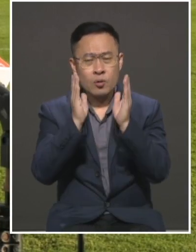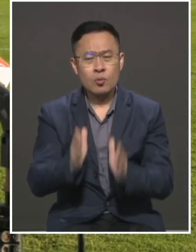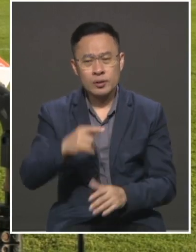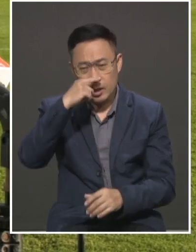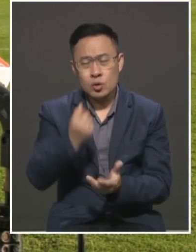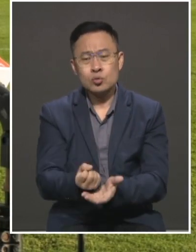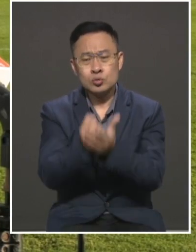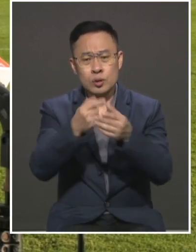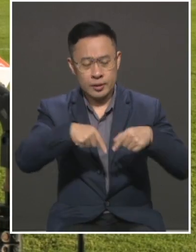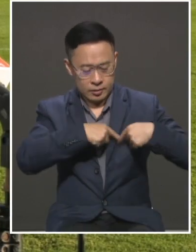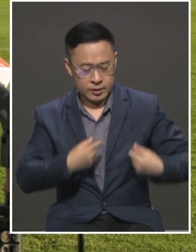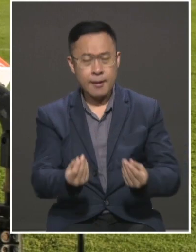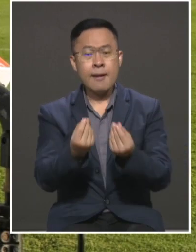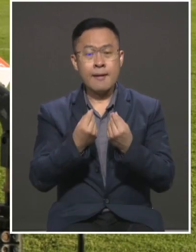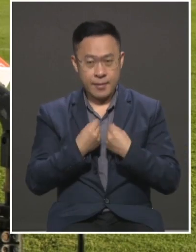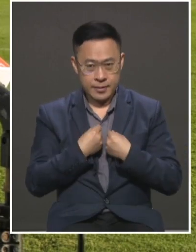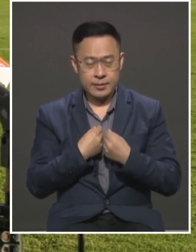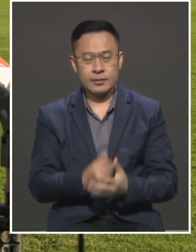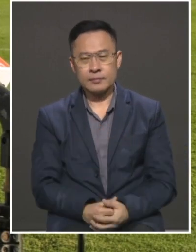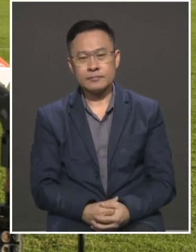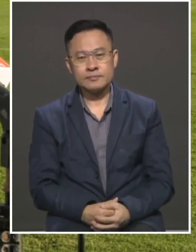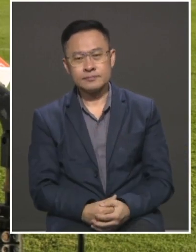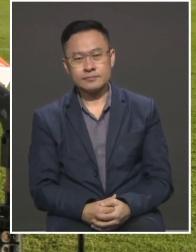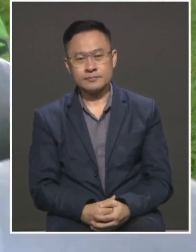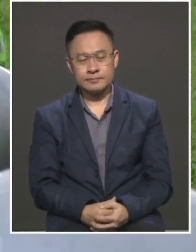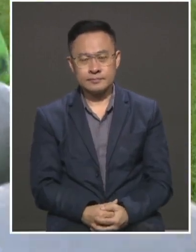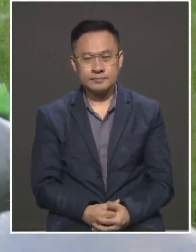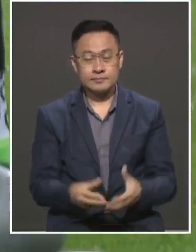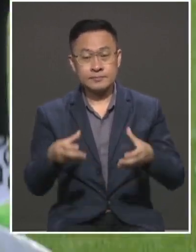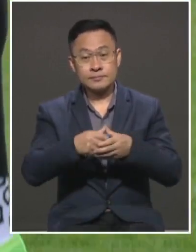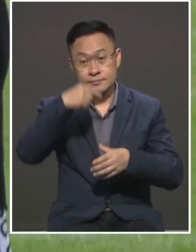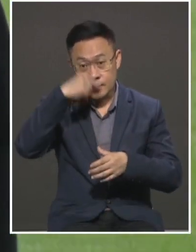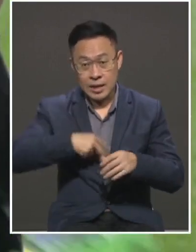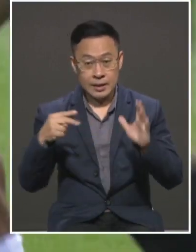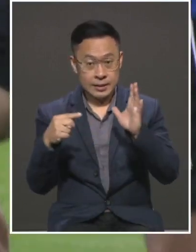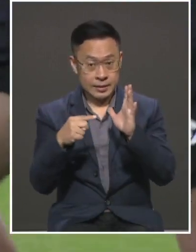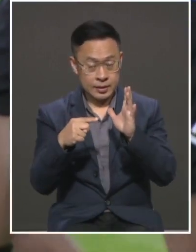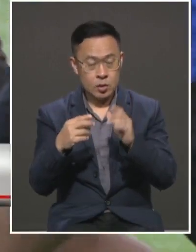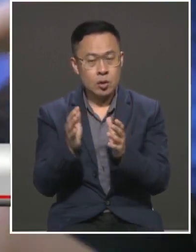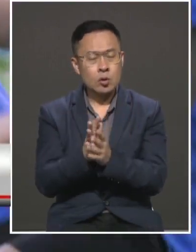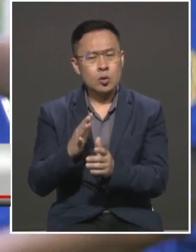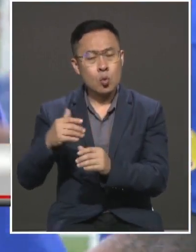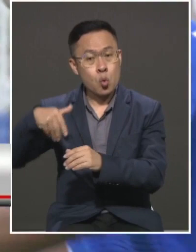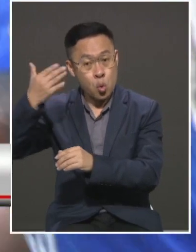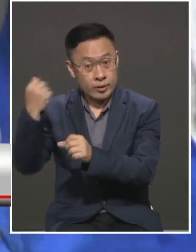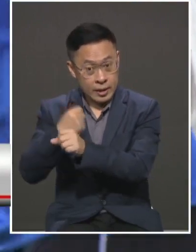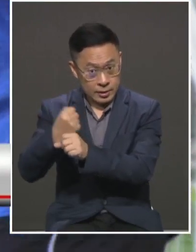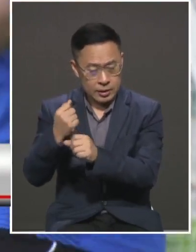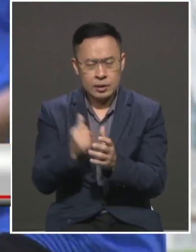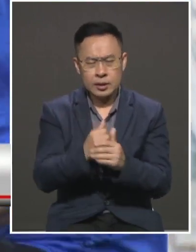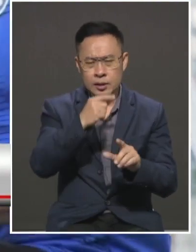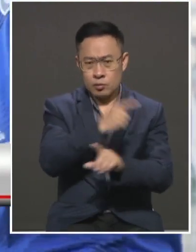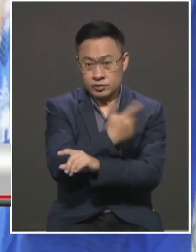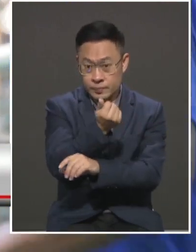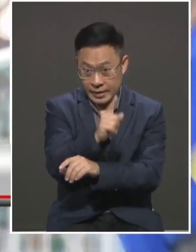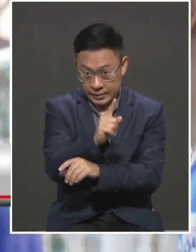ำลังใจมาช่วยเชียร์ด้วยครับแล้วก็ฝากเนื้อฝากตัวด้วยครับ สำหรับทีมชาติไทยของเรานะครับจะมีเกมอุ่นเครื่องก่อน2นัดนะครับในวันที่11ธันวาคม